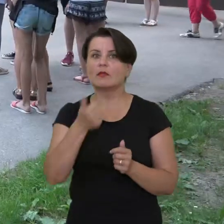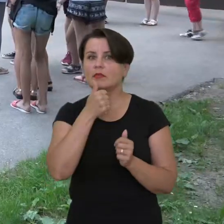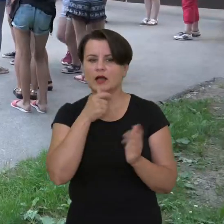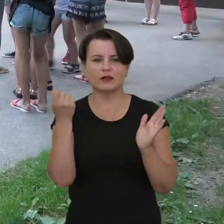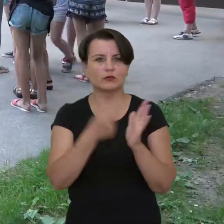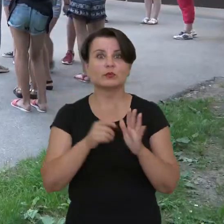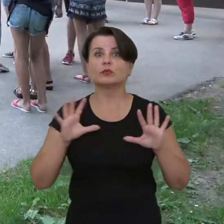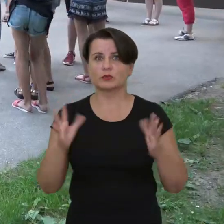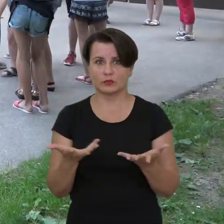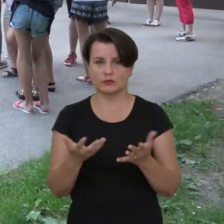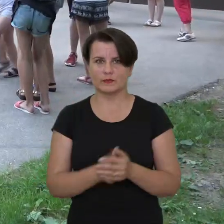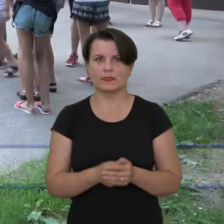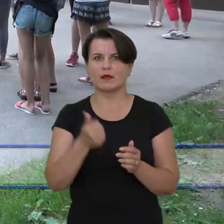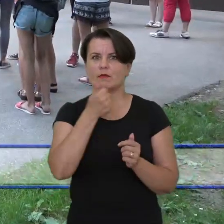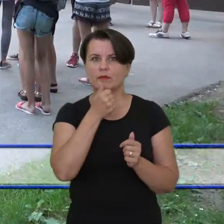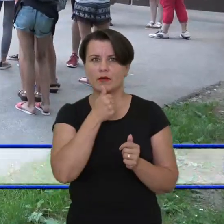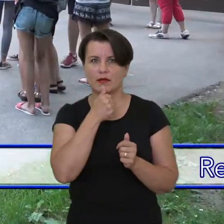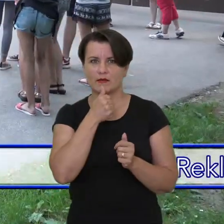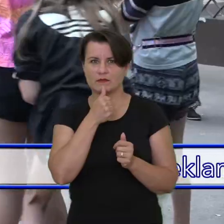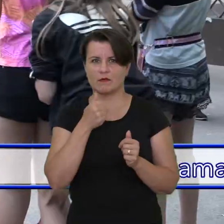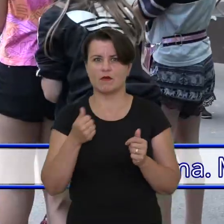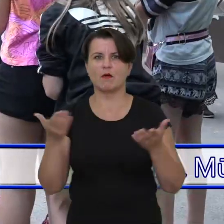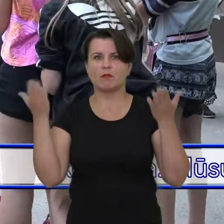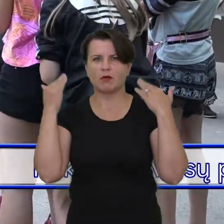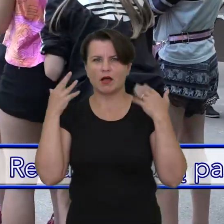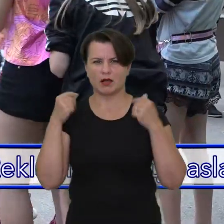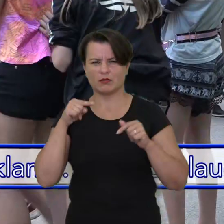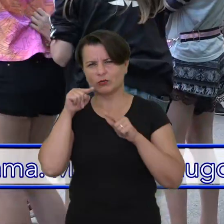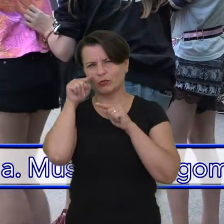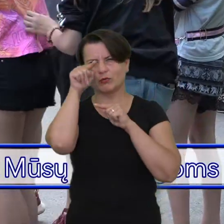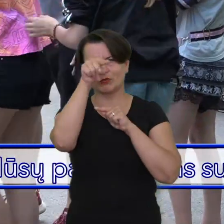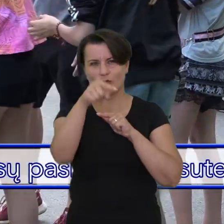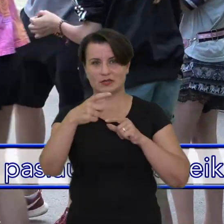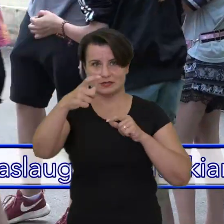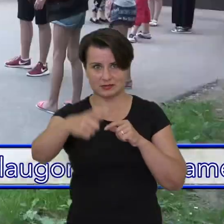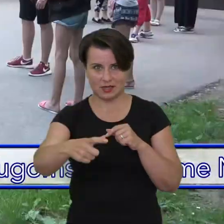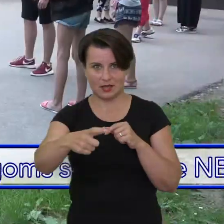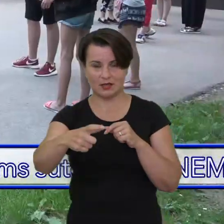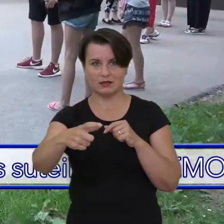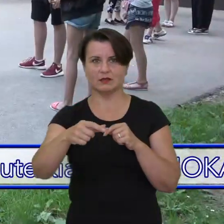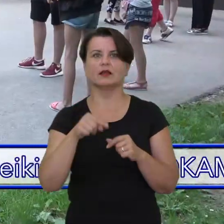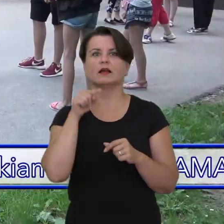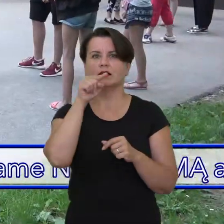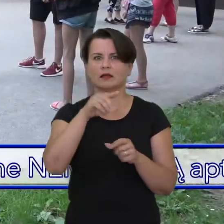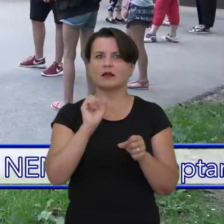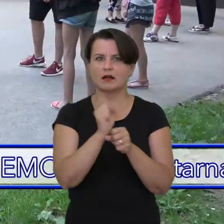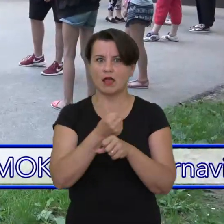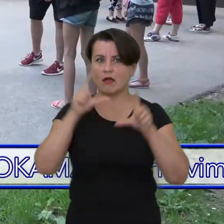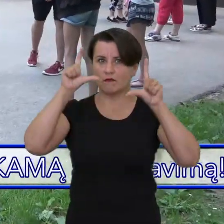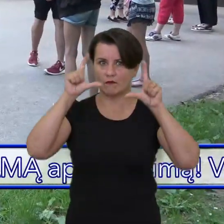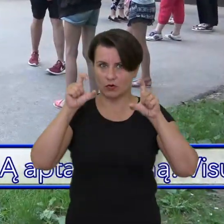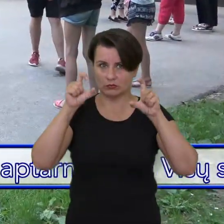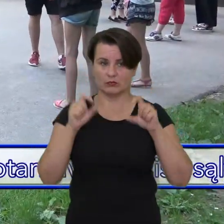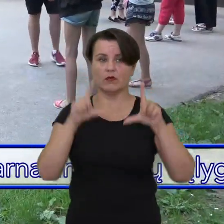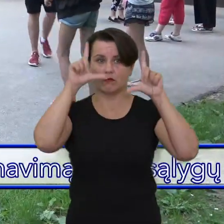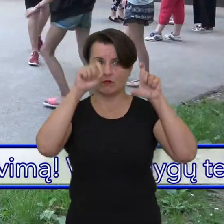Pavyzdžiui, kokias užduotis laukia? Pavyzdžiui, nuėjus į parko salą, pačią jau paskutinėje salą, joje turės ne